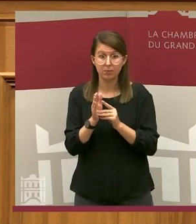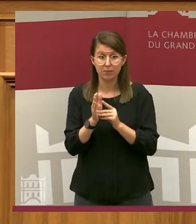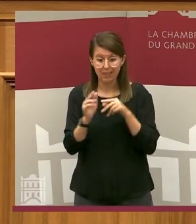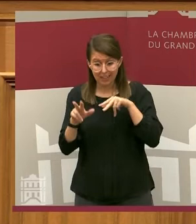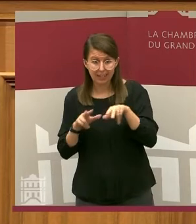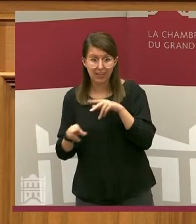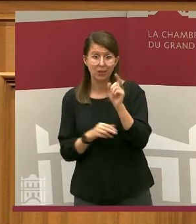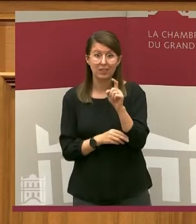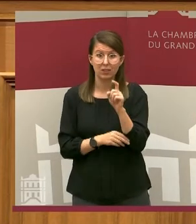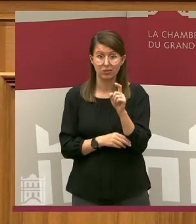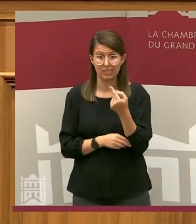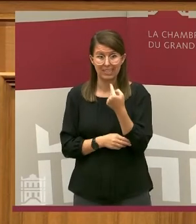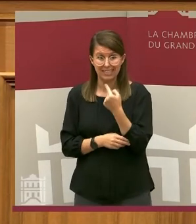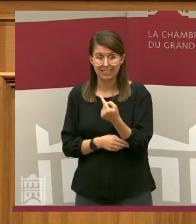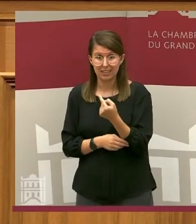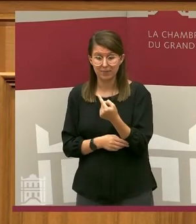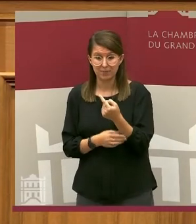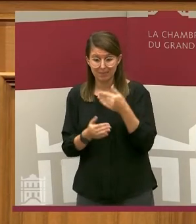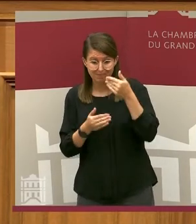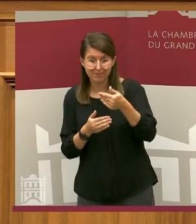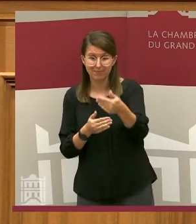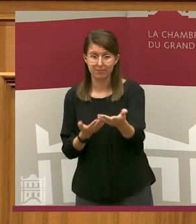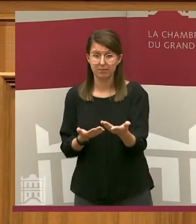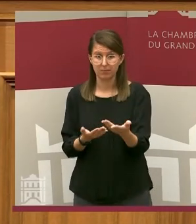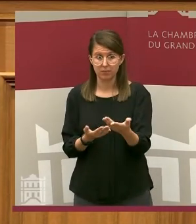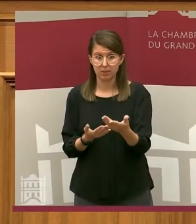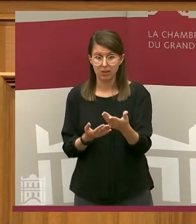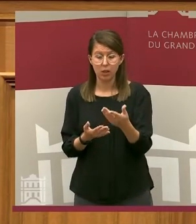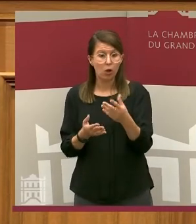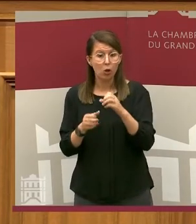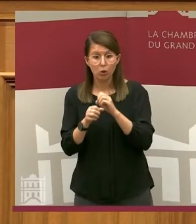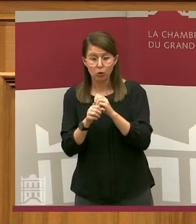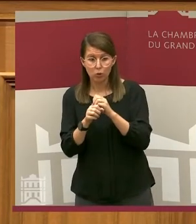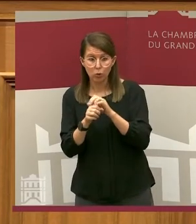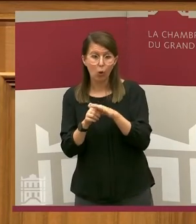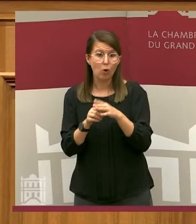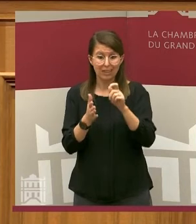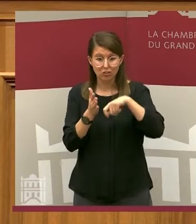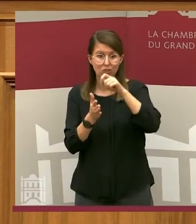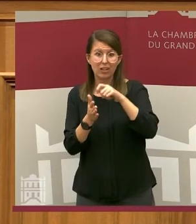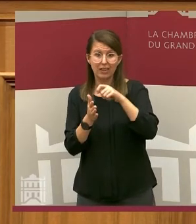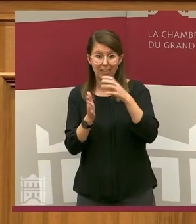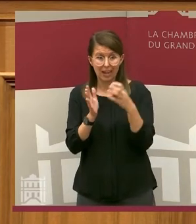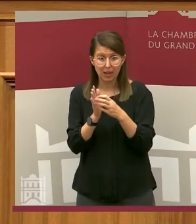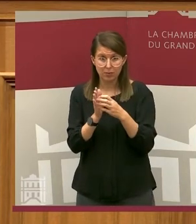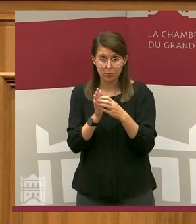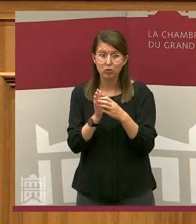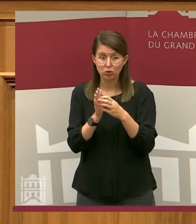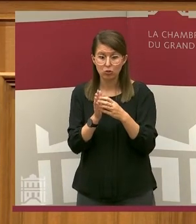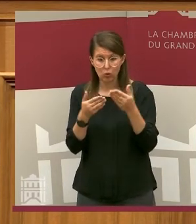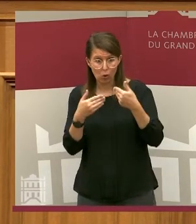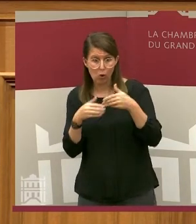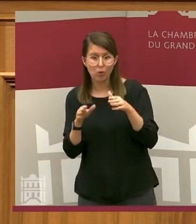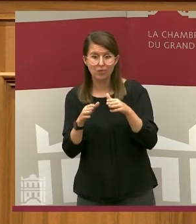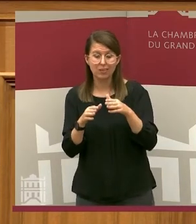doch Seelen mehr wie ein Schlagwort aus. Covid-Check-App war zwar auf Open Source abgebaut, mit Regierung hat